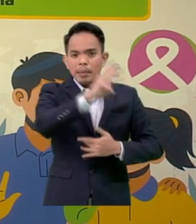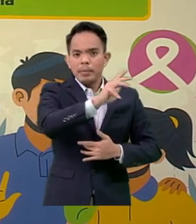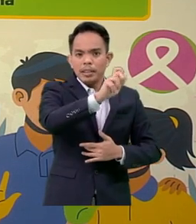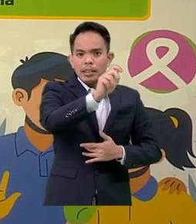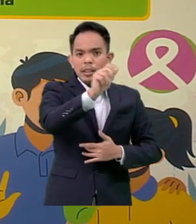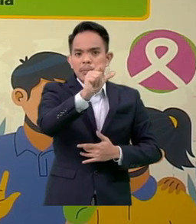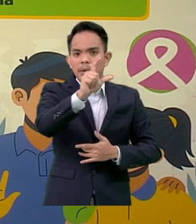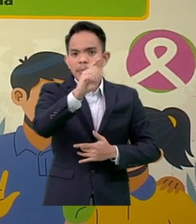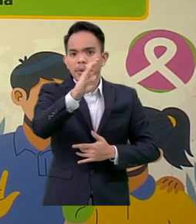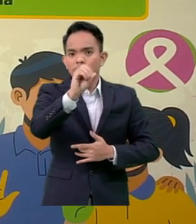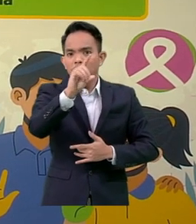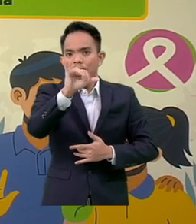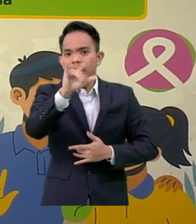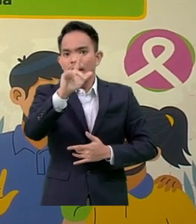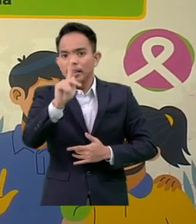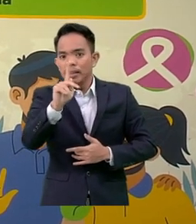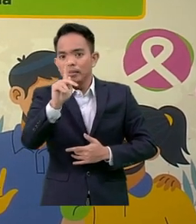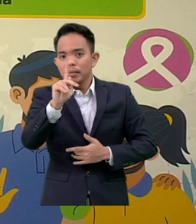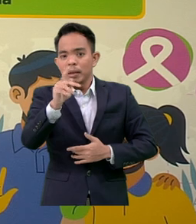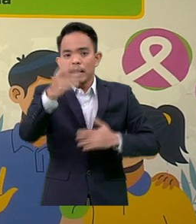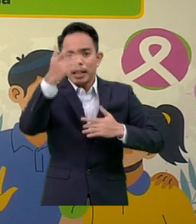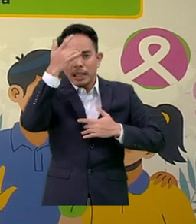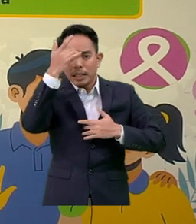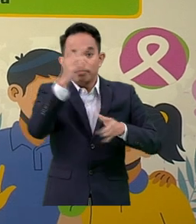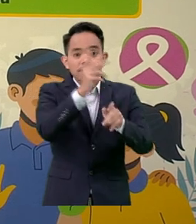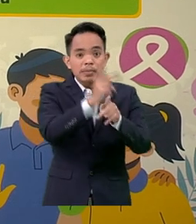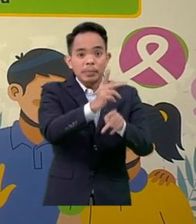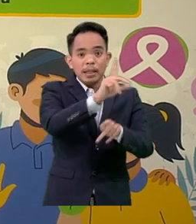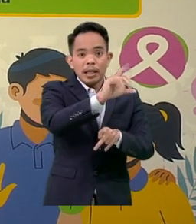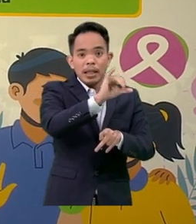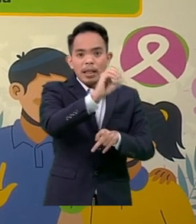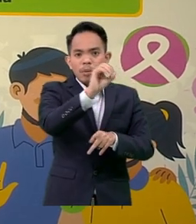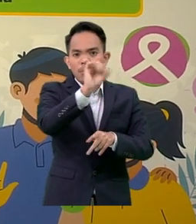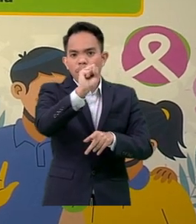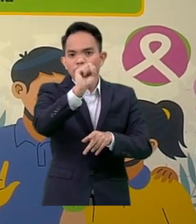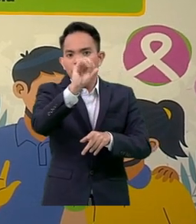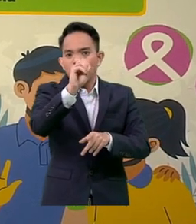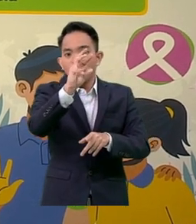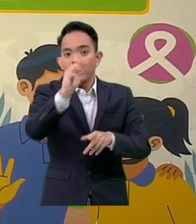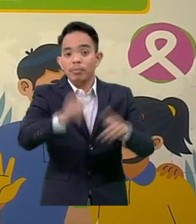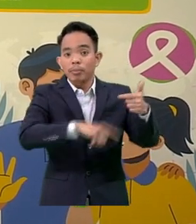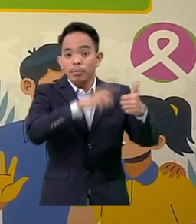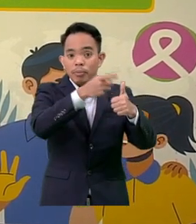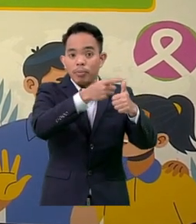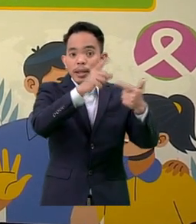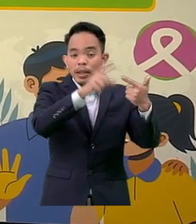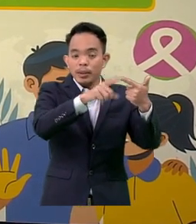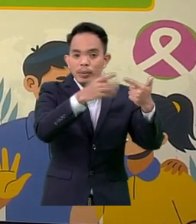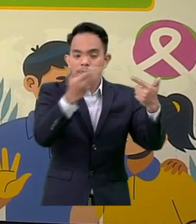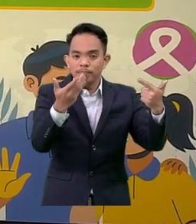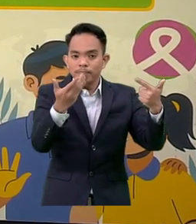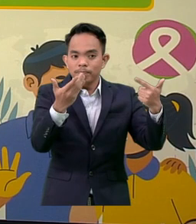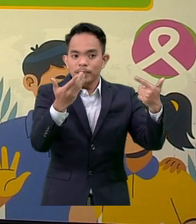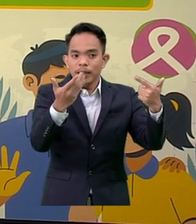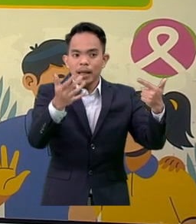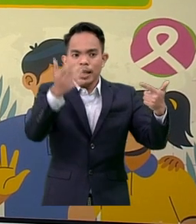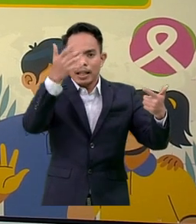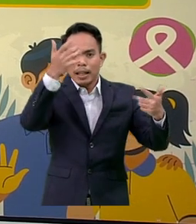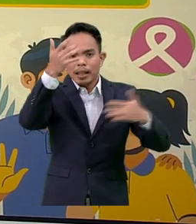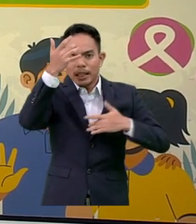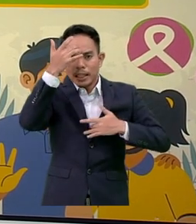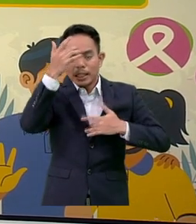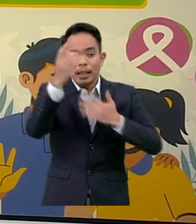seperti penyakit simpanan lisosom yang disebut. Ini yang pertama. Yang kedua adalah berkaitan dengan penyakit